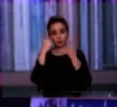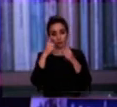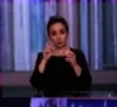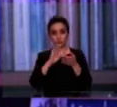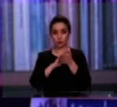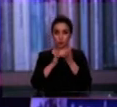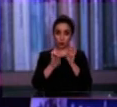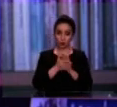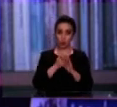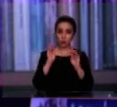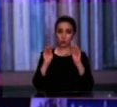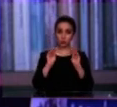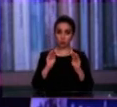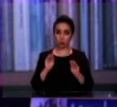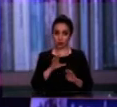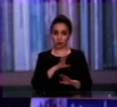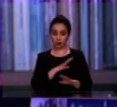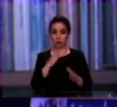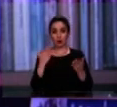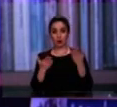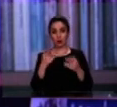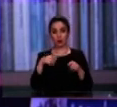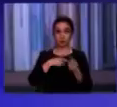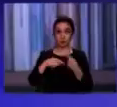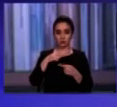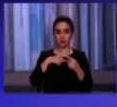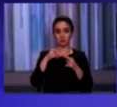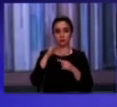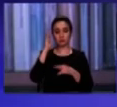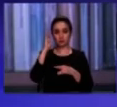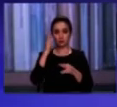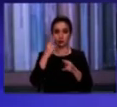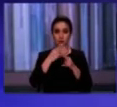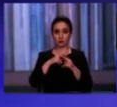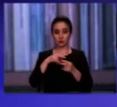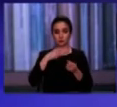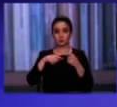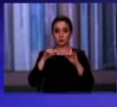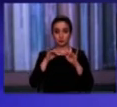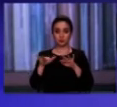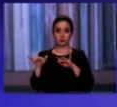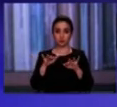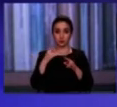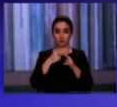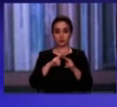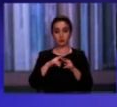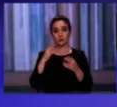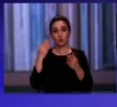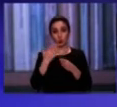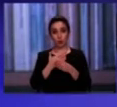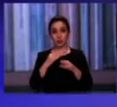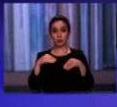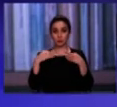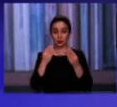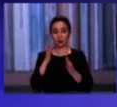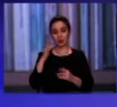uslubda tuzilganligi, ham sizlarga kelajakda tadbirkorlik faoliyatingizda yordam